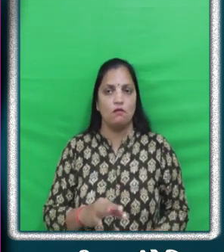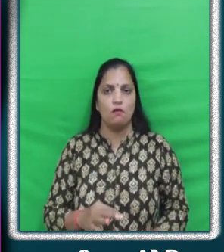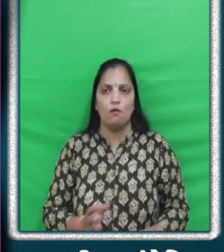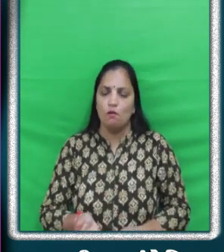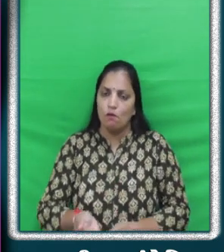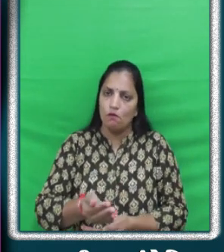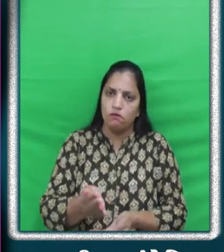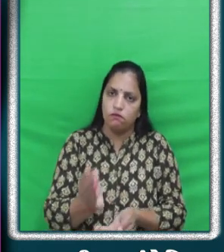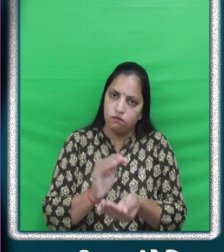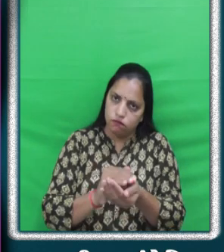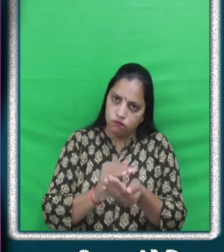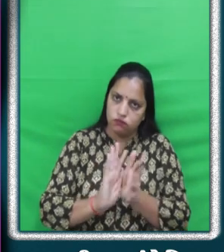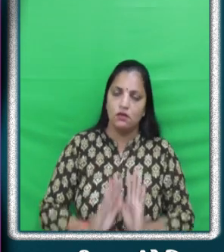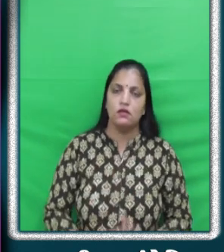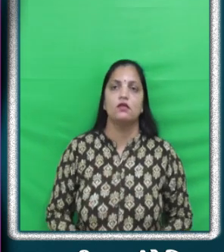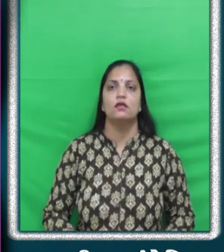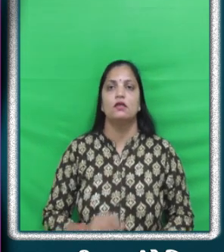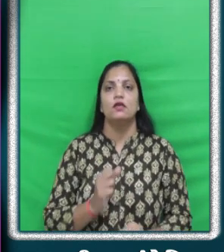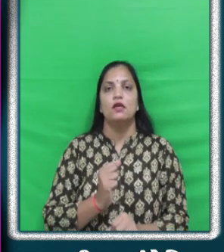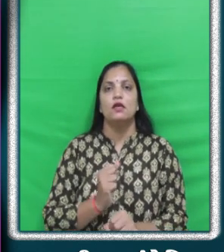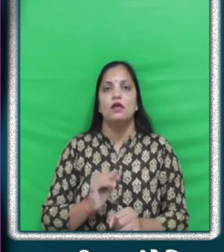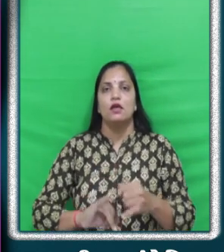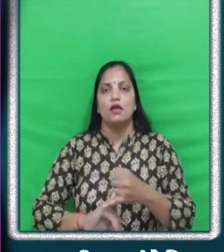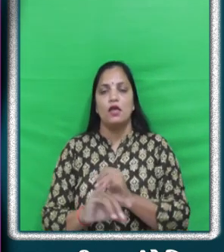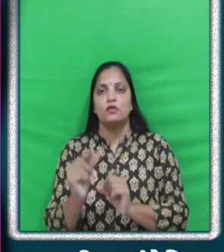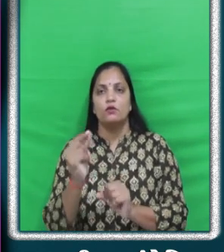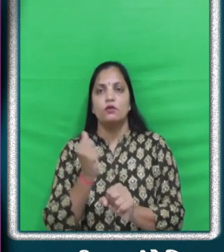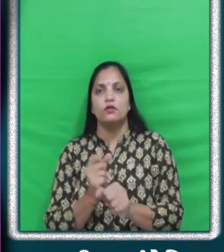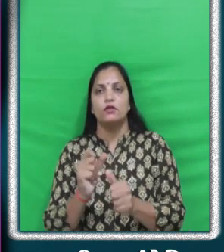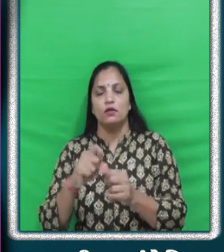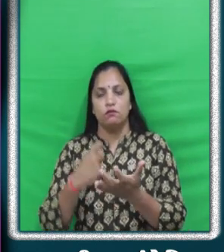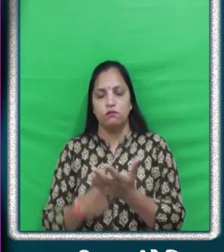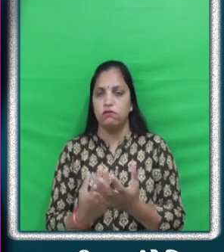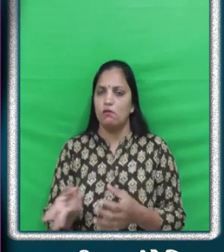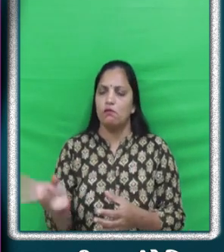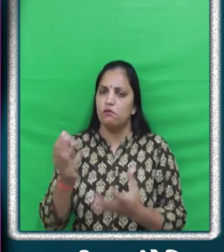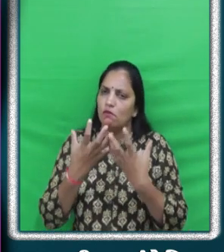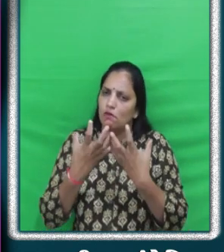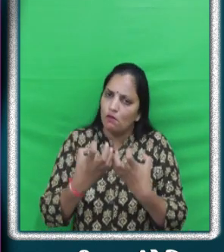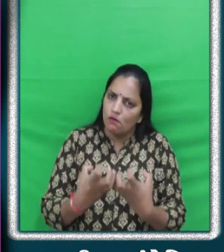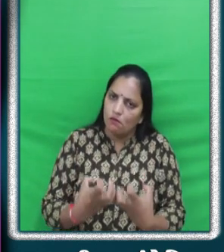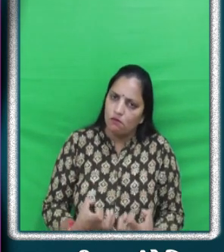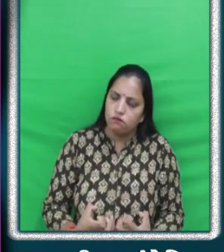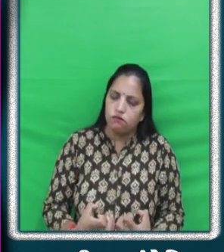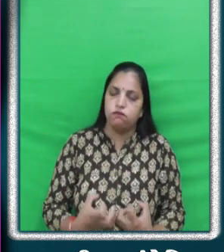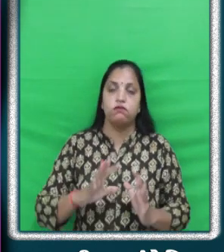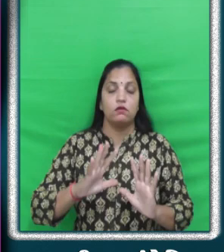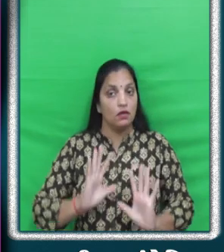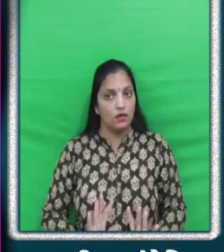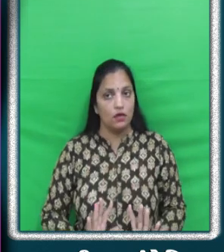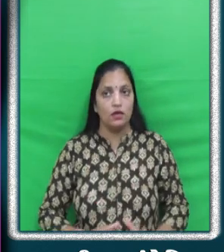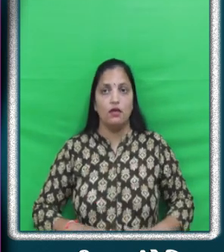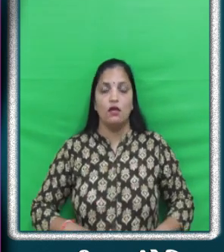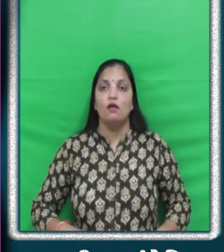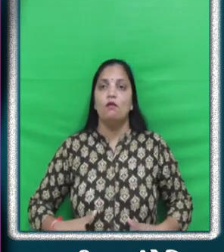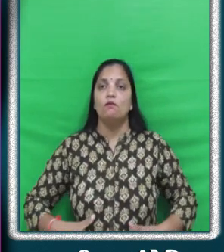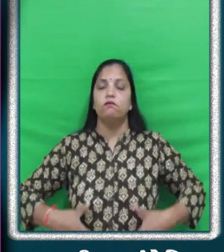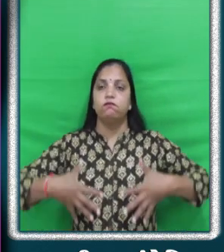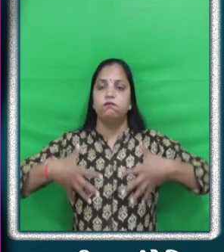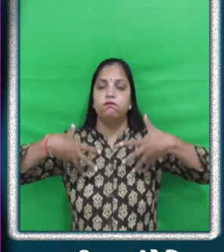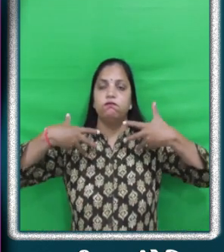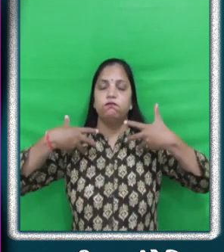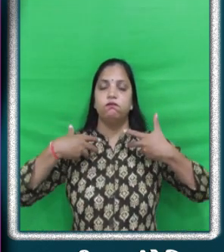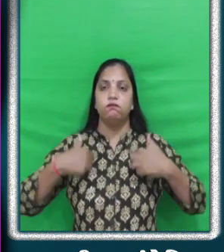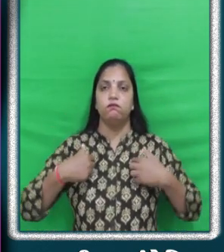છે પ્રવેશશીલ પ્રક્રિયા જે છે કે ગ્લુકોઝ, એમિનો એસિડ ને પાણી એનું પુનઃ શોષણ કરે છે અને શરીરમાં જવા દે છે. તે નકામો